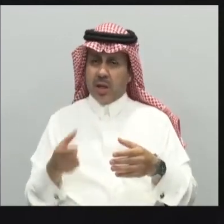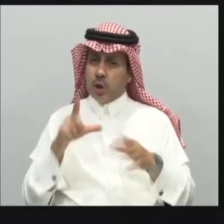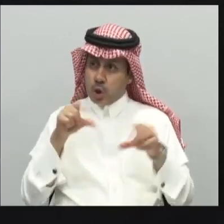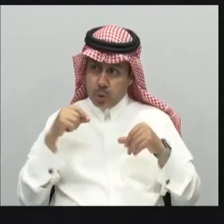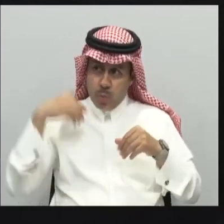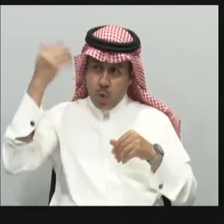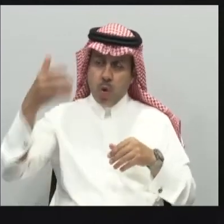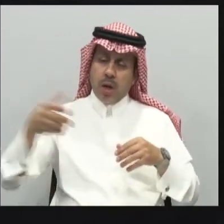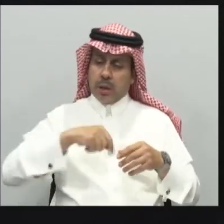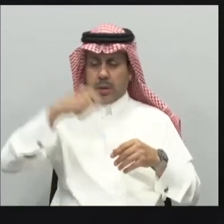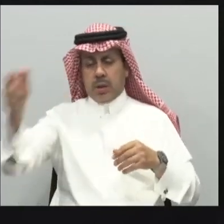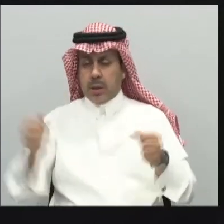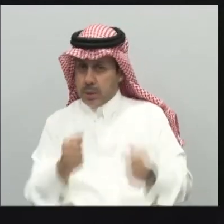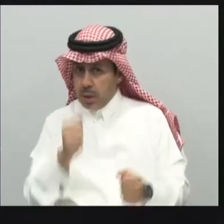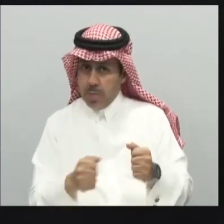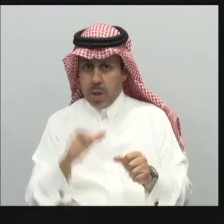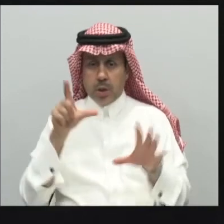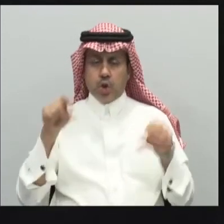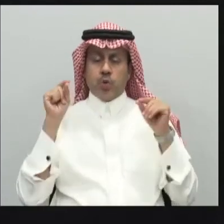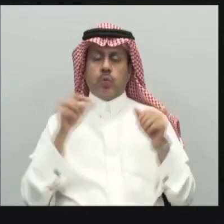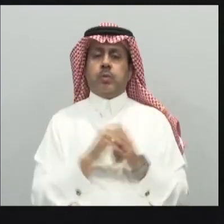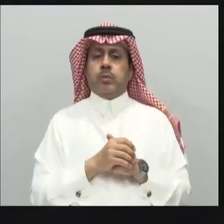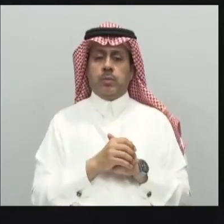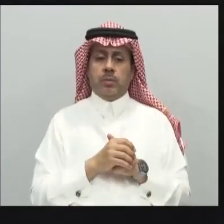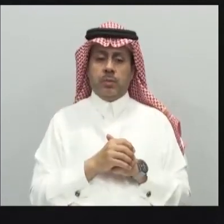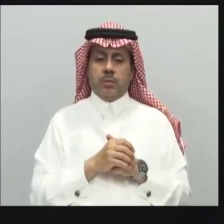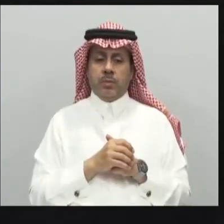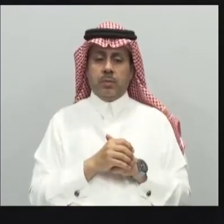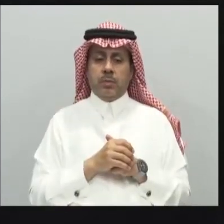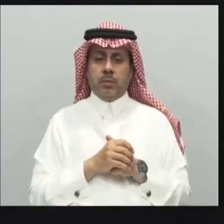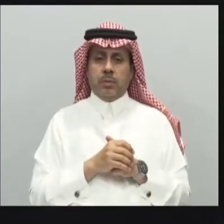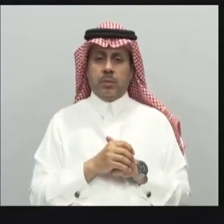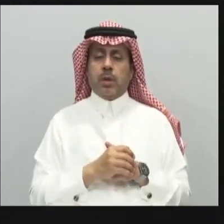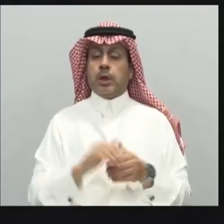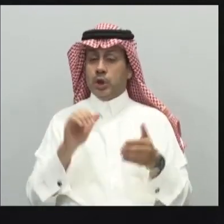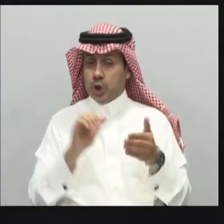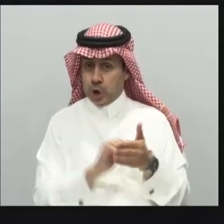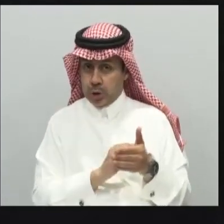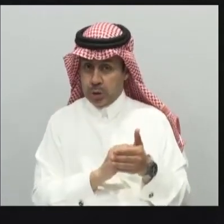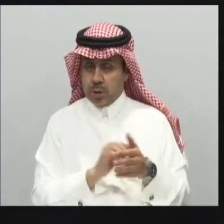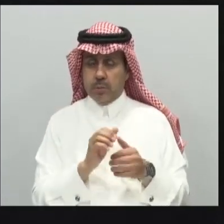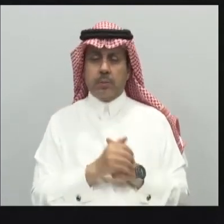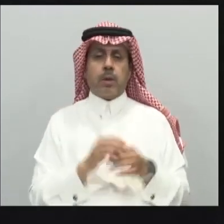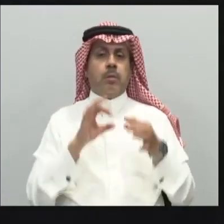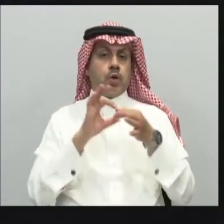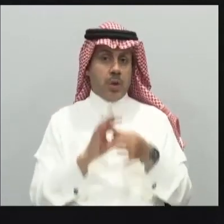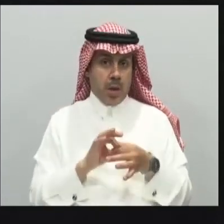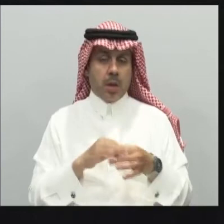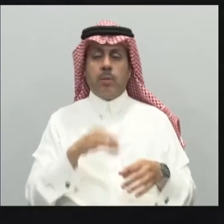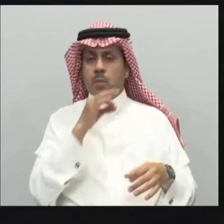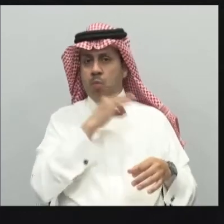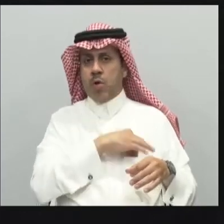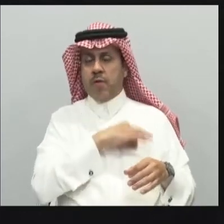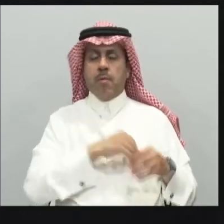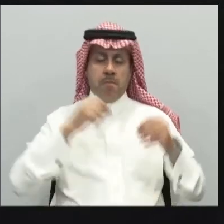السياره معي استعملها واقودها اسبوعا فهذا ايضا شرط متعلق بنفع